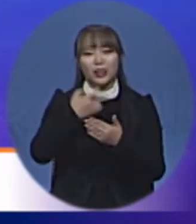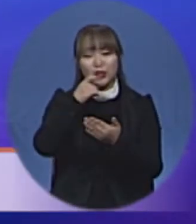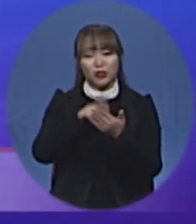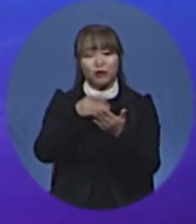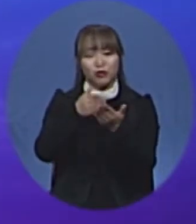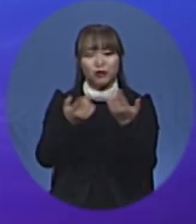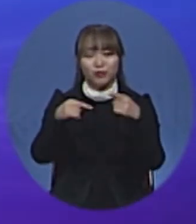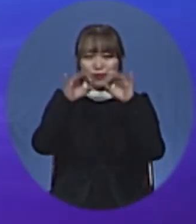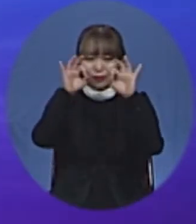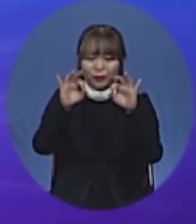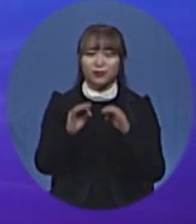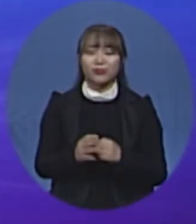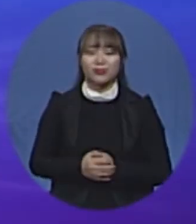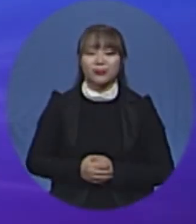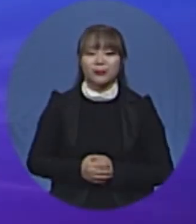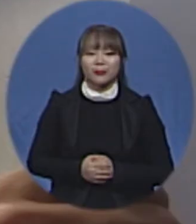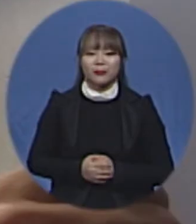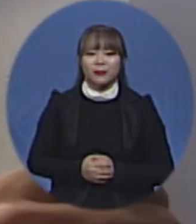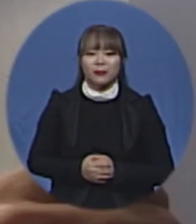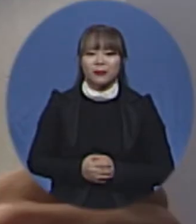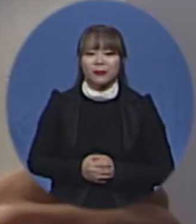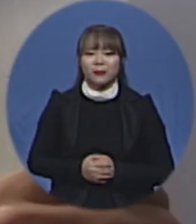보시죠.